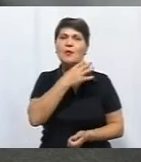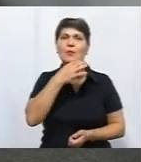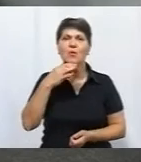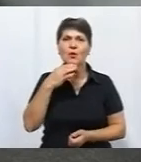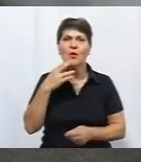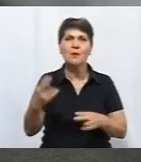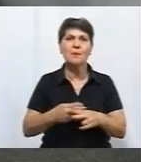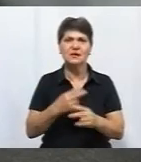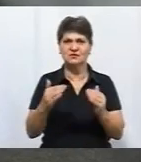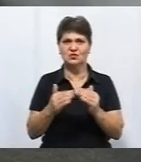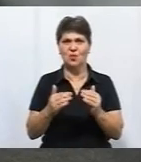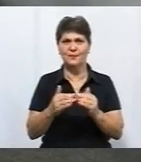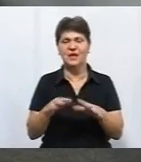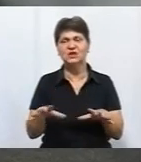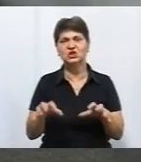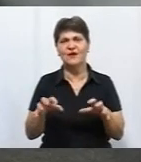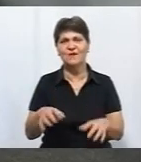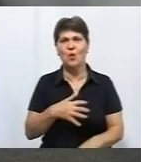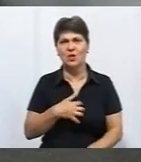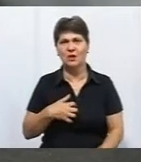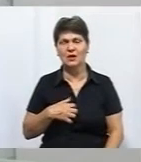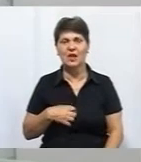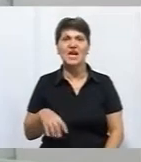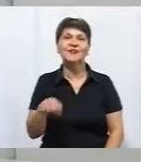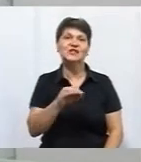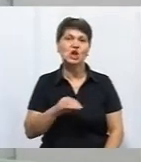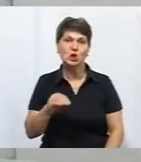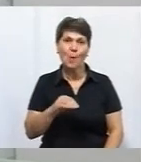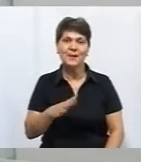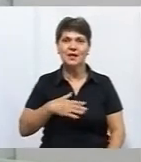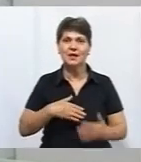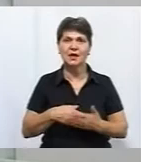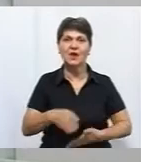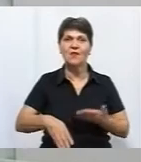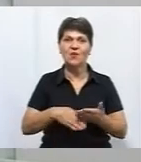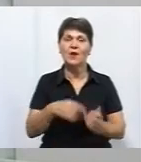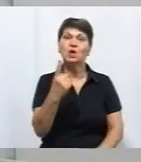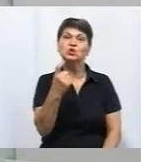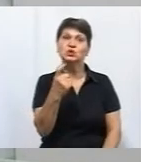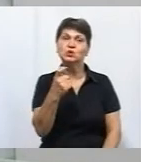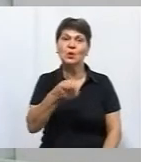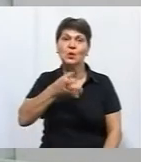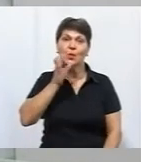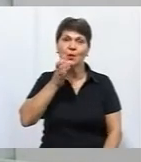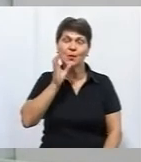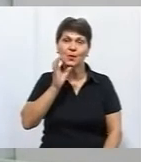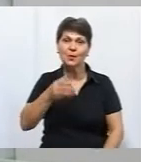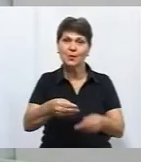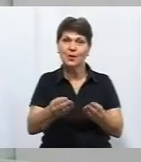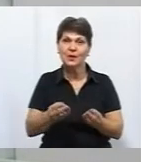зараз, очень много. У Житомирі волонтери облаштували 100 поїлок для тварин, з ким